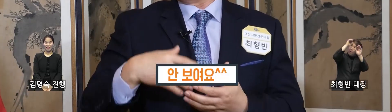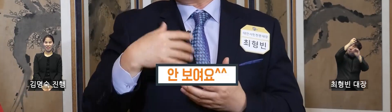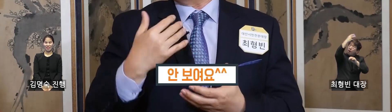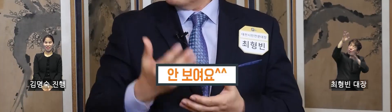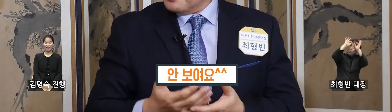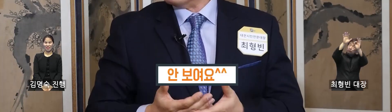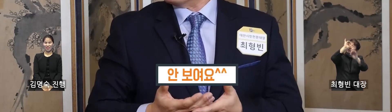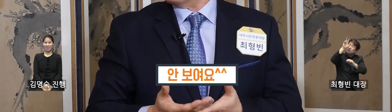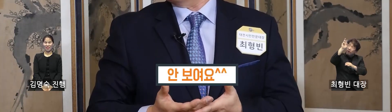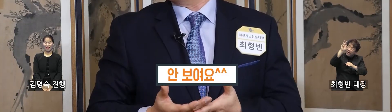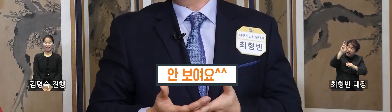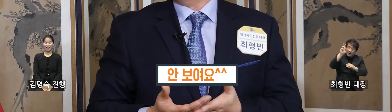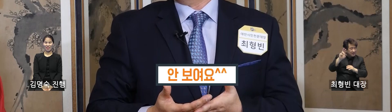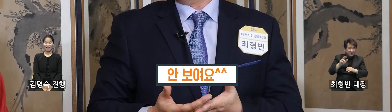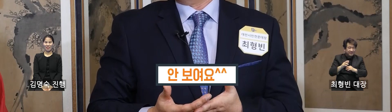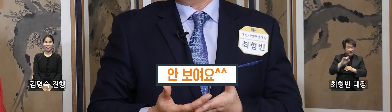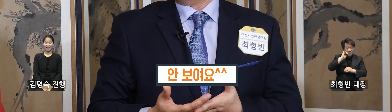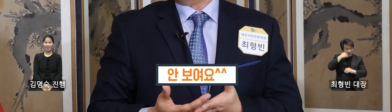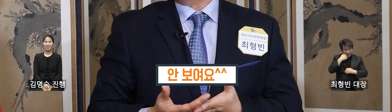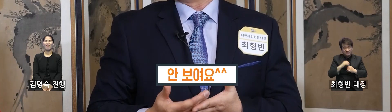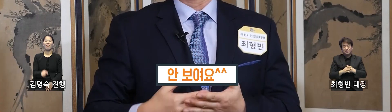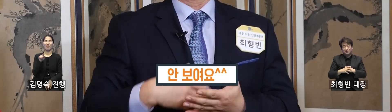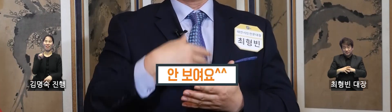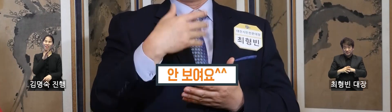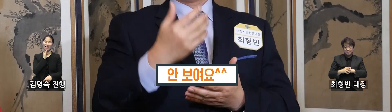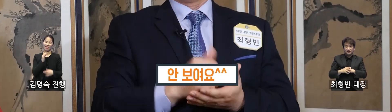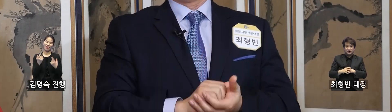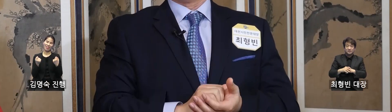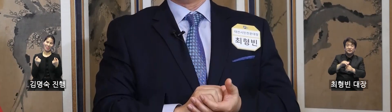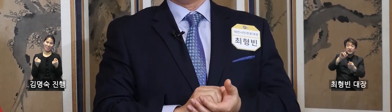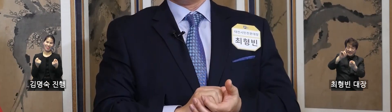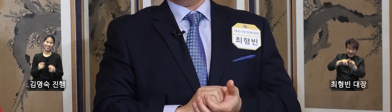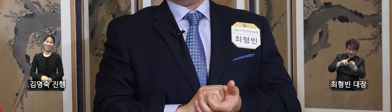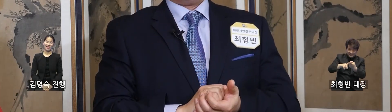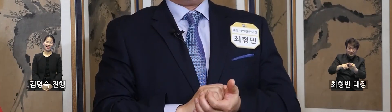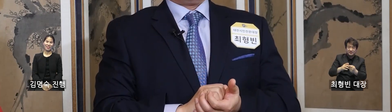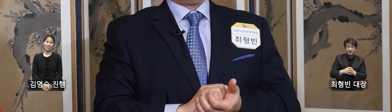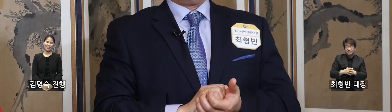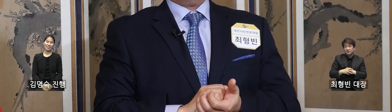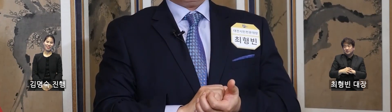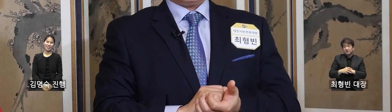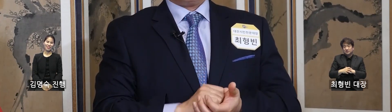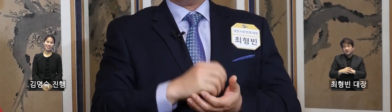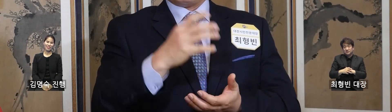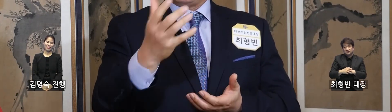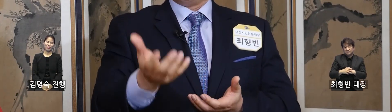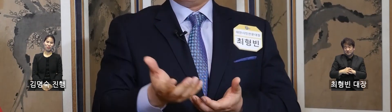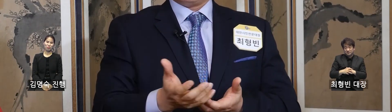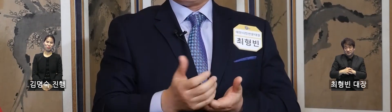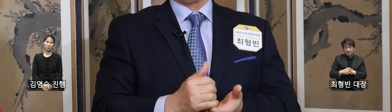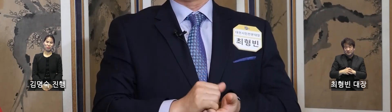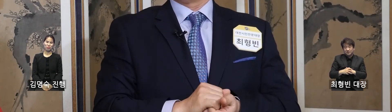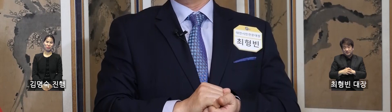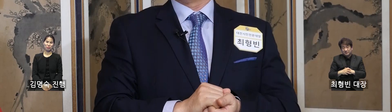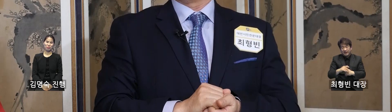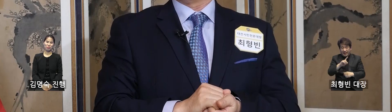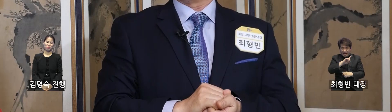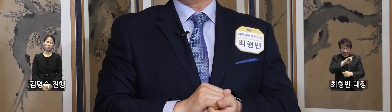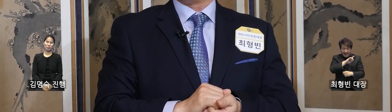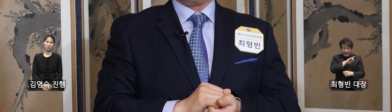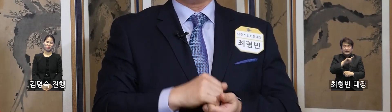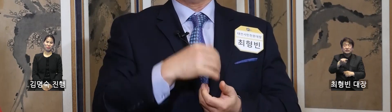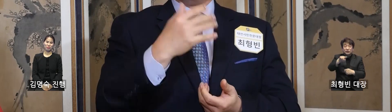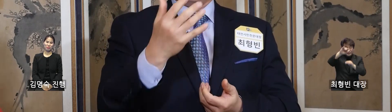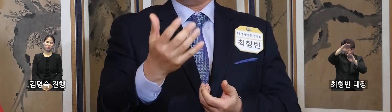음 안보임 흔 요 그거에 대한 것을 이제 우리가 어 첨 처음 접하신 분들의 가장 설명할